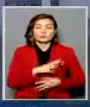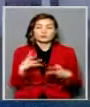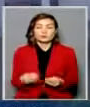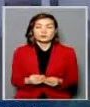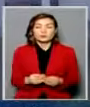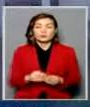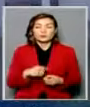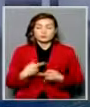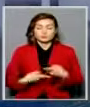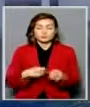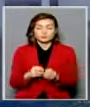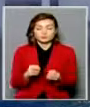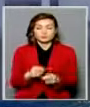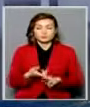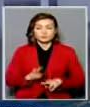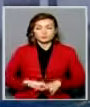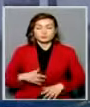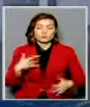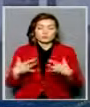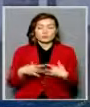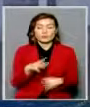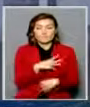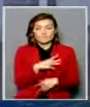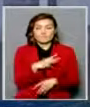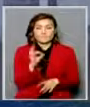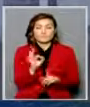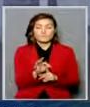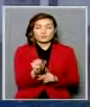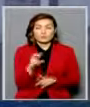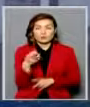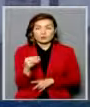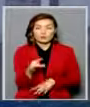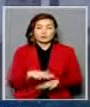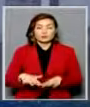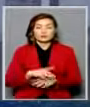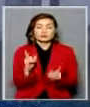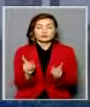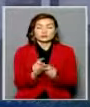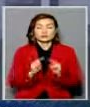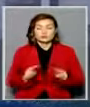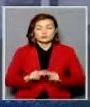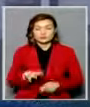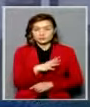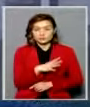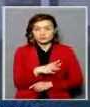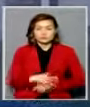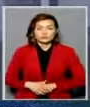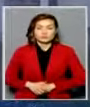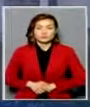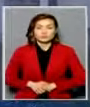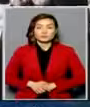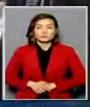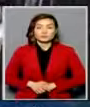для последующего поколения, поэтому артисты побывали в центре имени Абая, встретились с педагогами и учащимися.